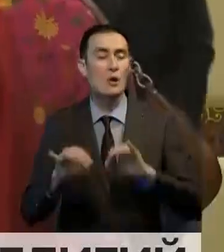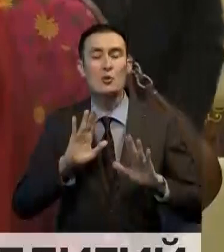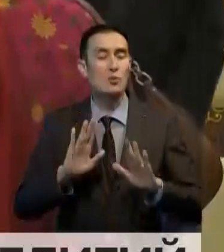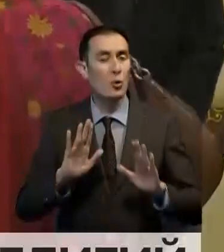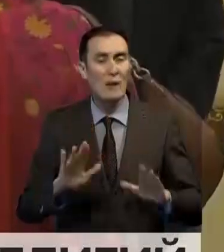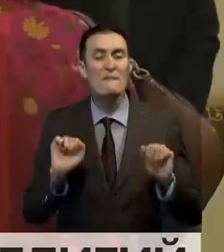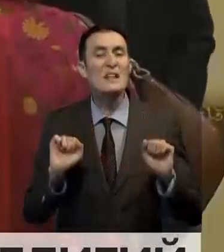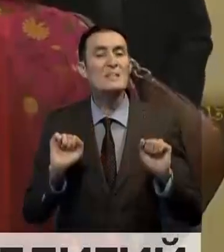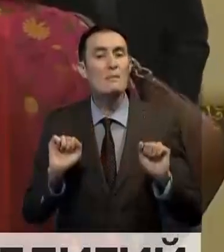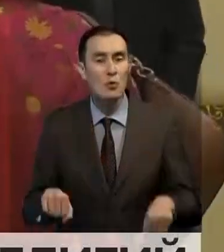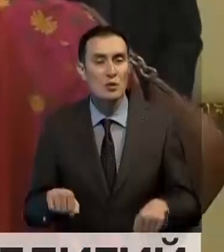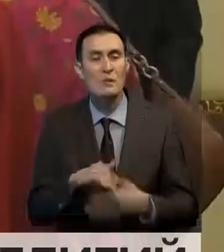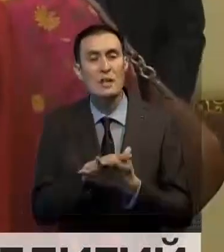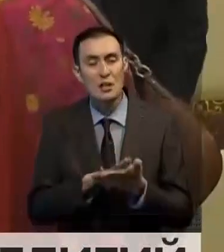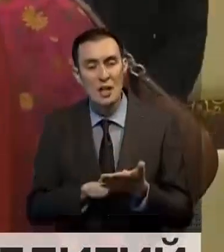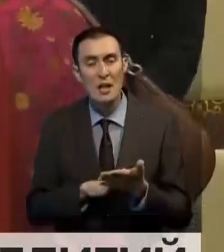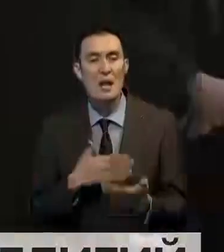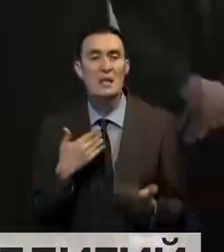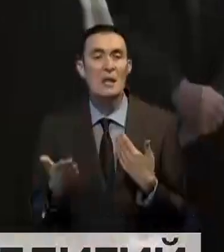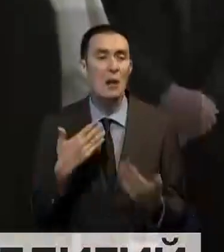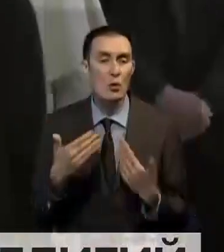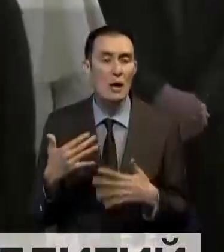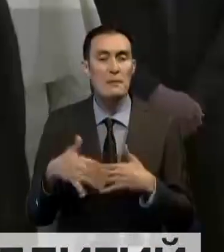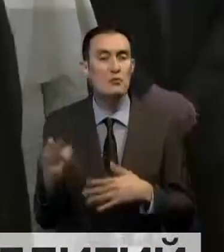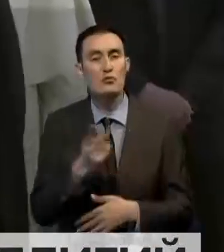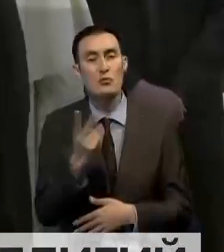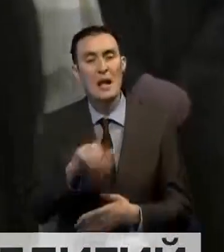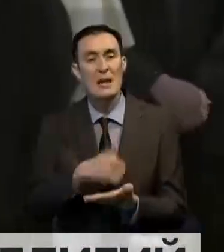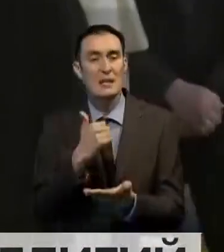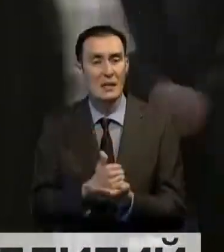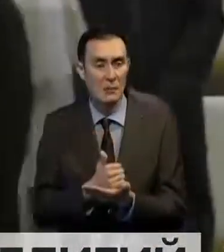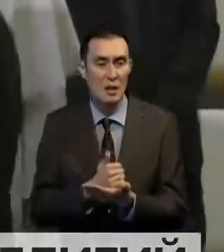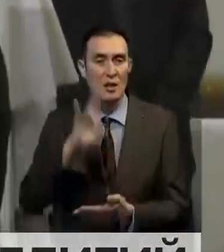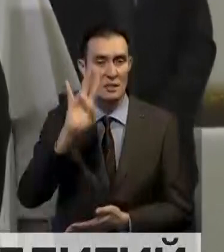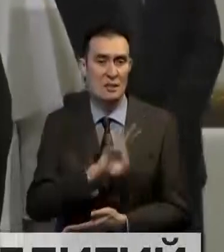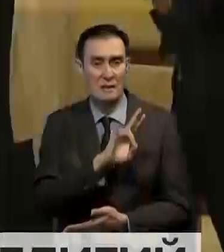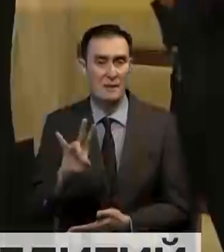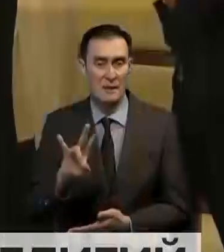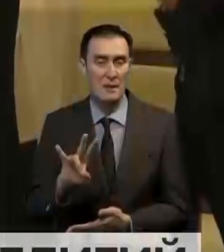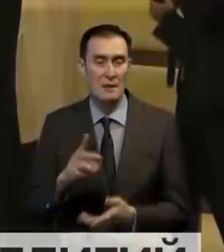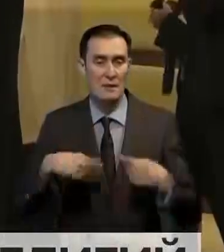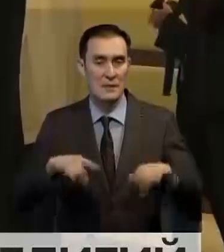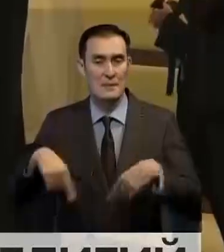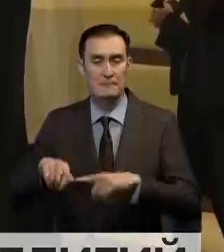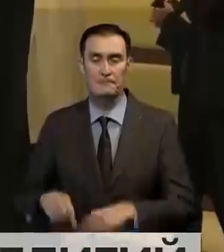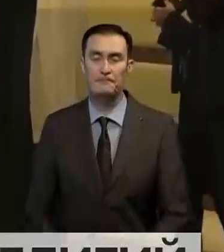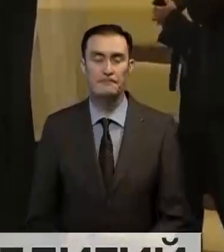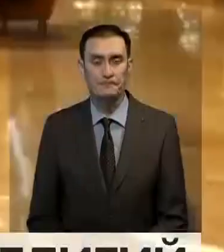лишь возможность продолжения диалога между двумя лидерами этих основных религиозных конфессий.